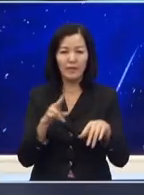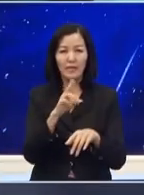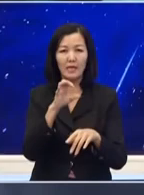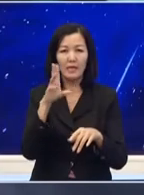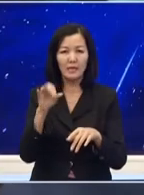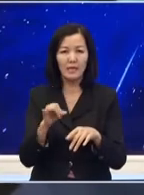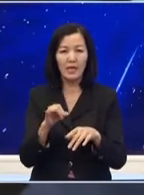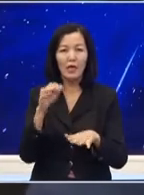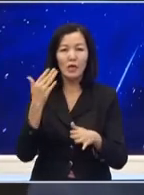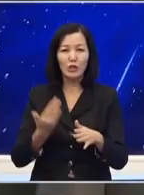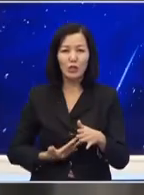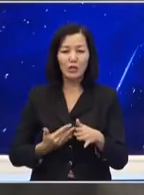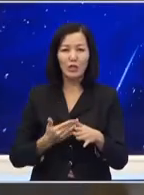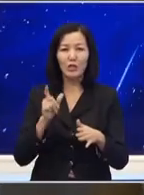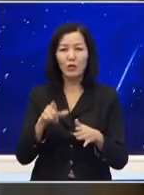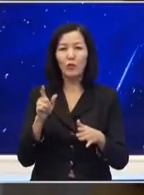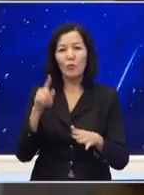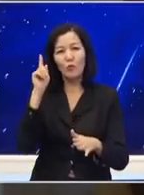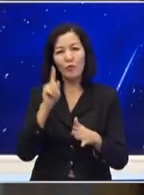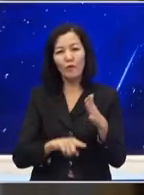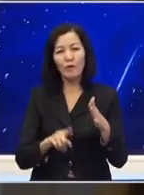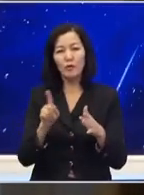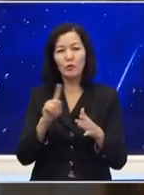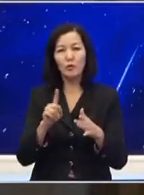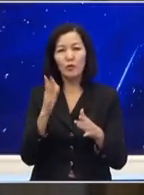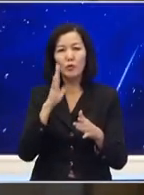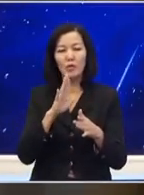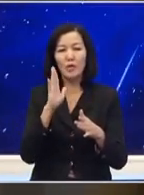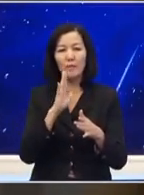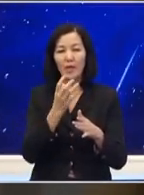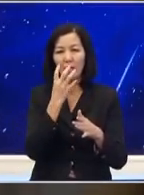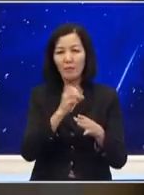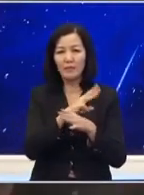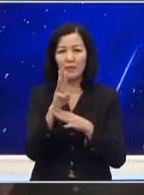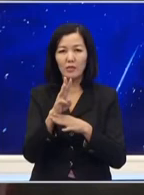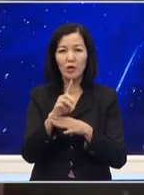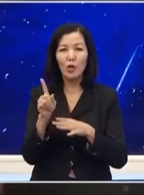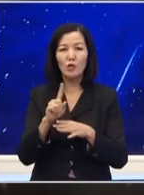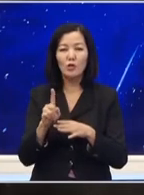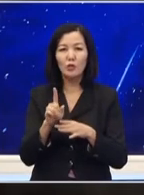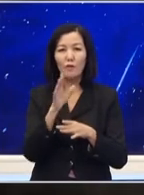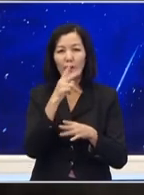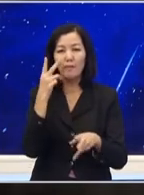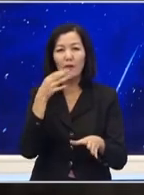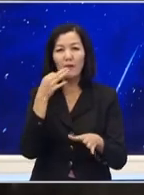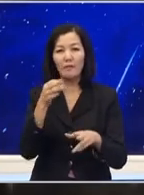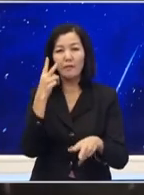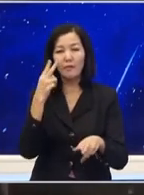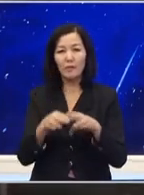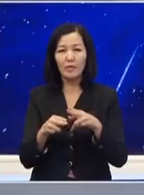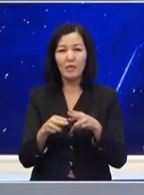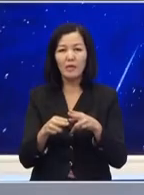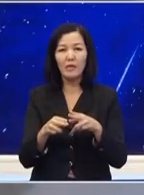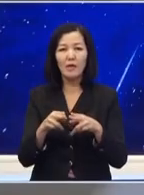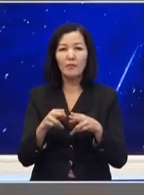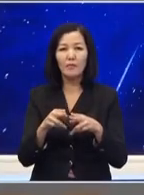председатель КСК. Жители дома уверены, что теплоснабженцы надеются на то, что выйдет срок их ответственности за прибор учета,